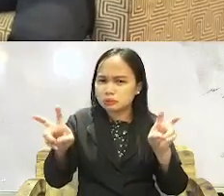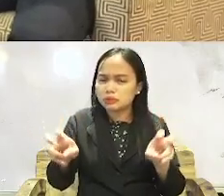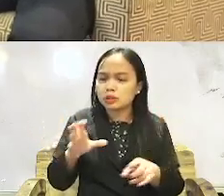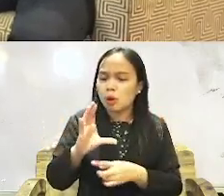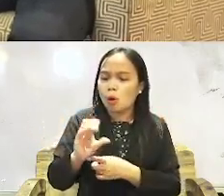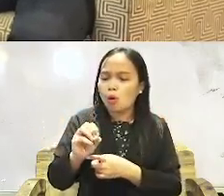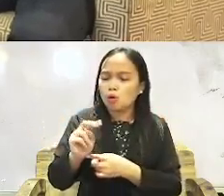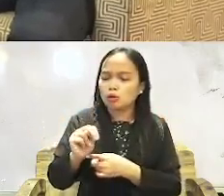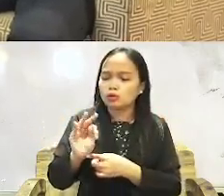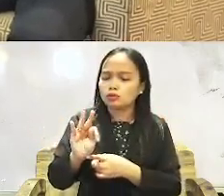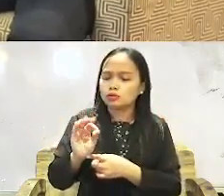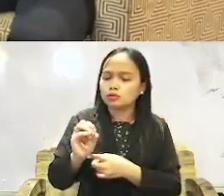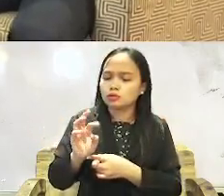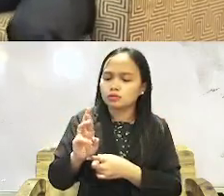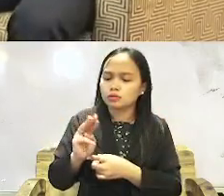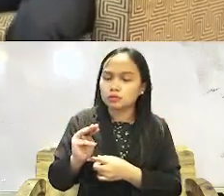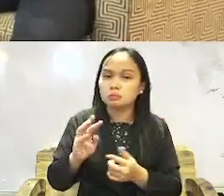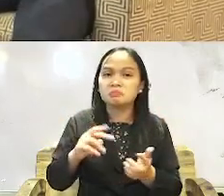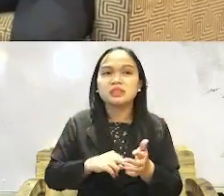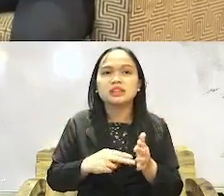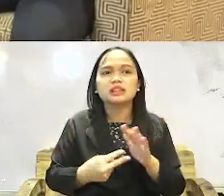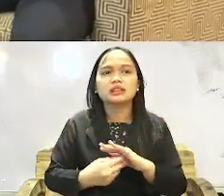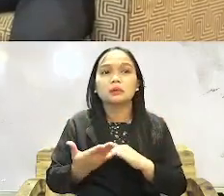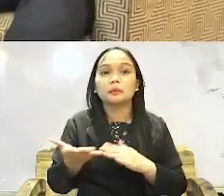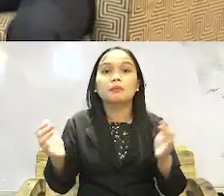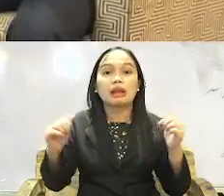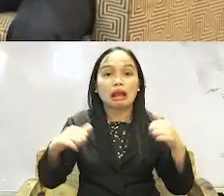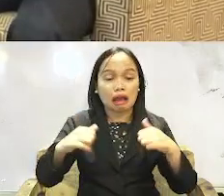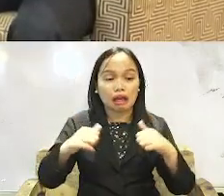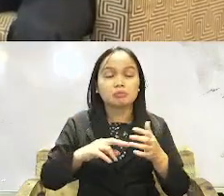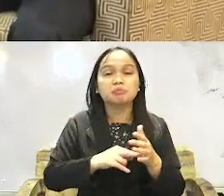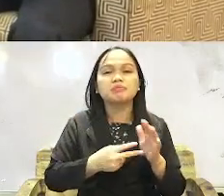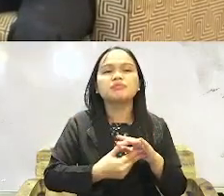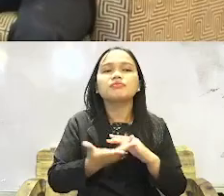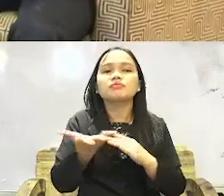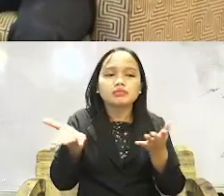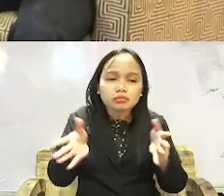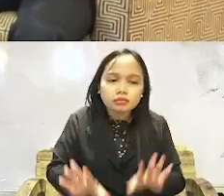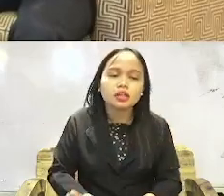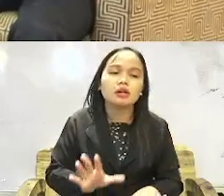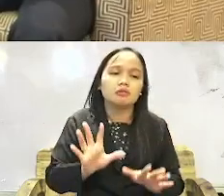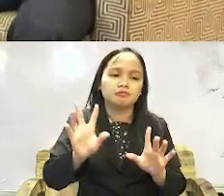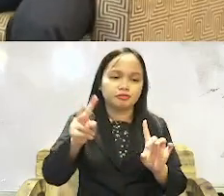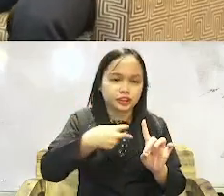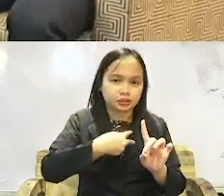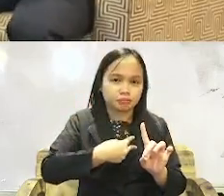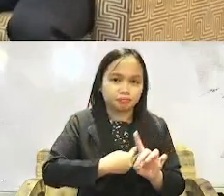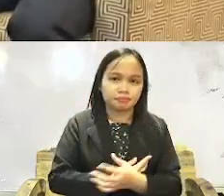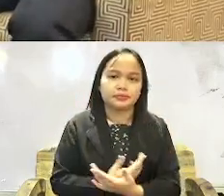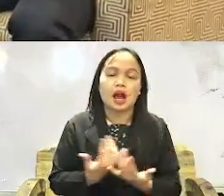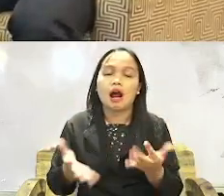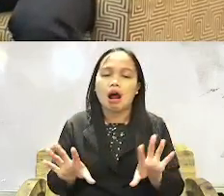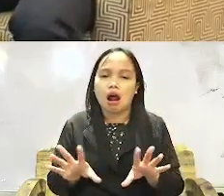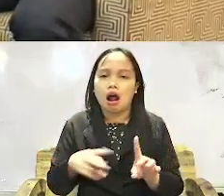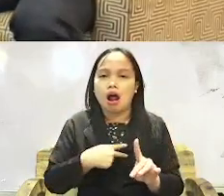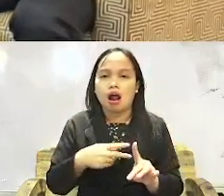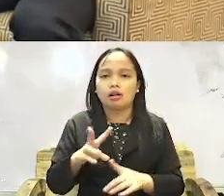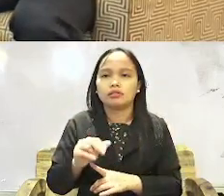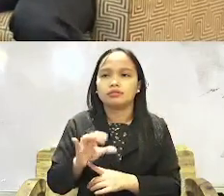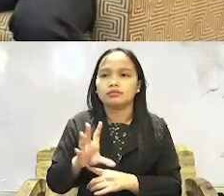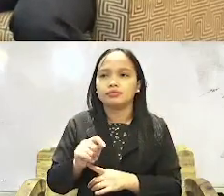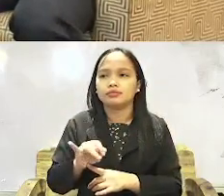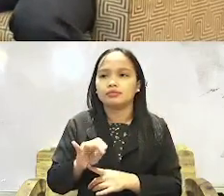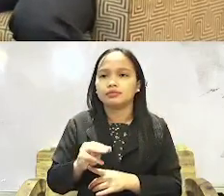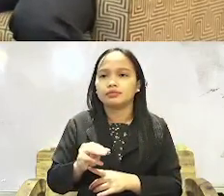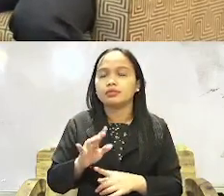yung pagsang-ayon mo, yun ay pagpapahayag na biktima ka na. Okay? Now, bakit ko ito sinasabi?